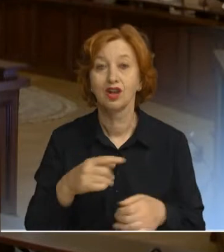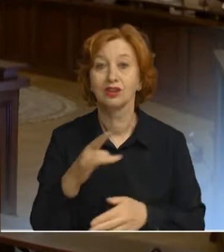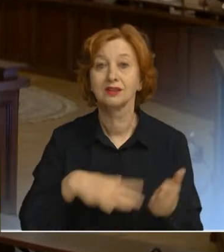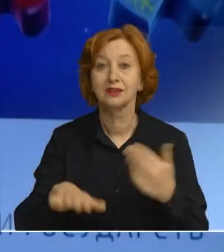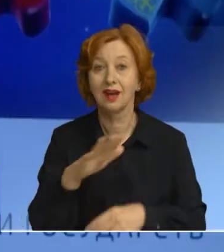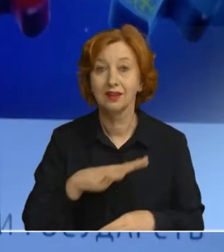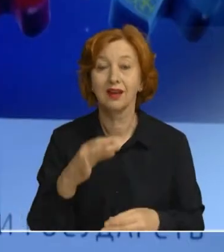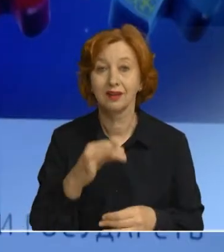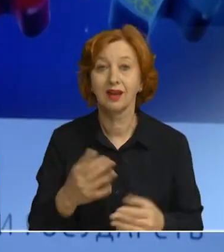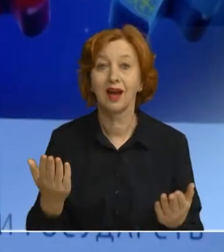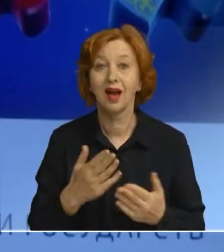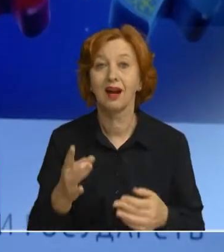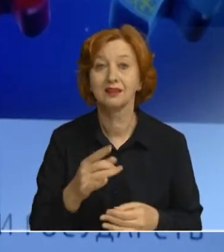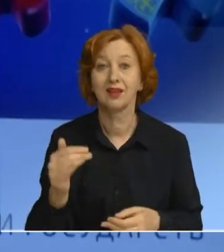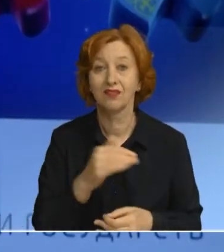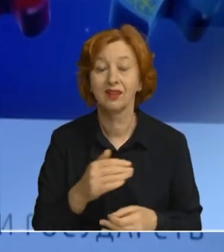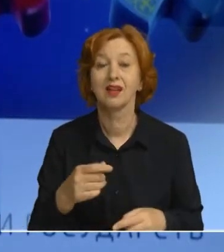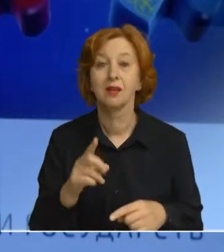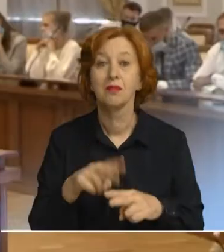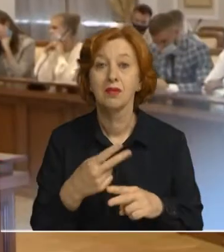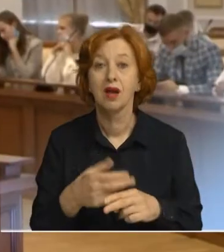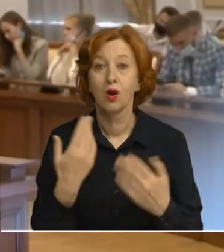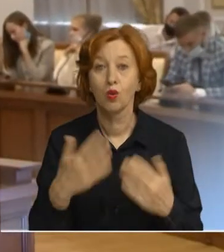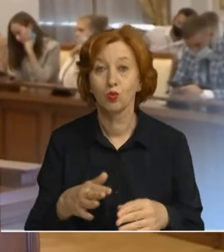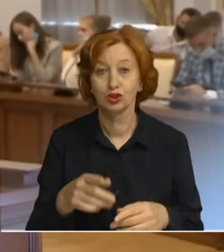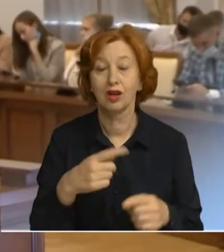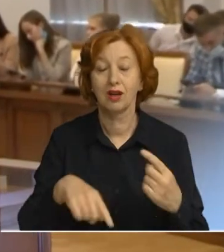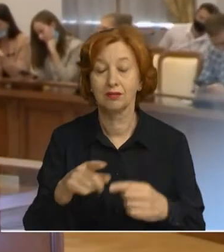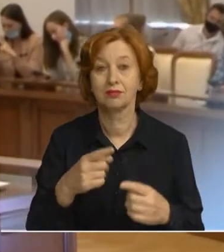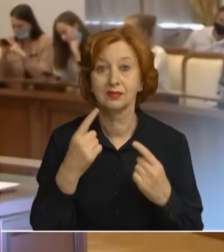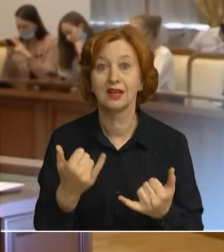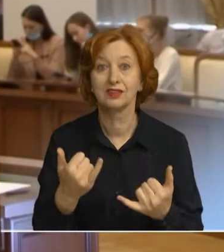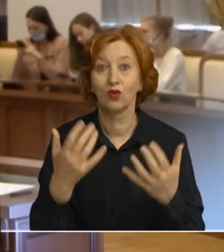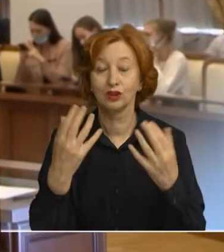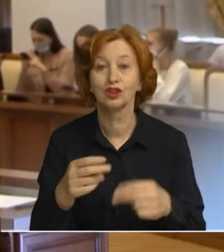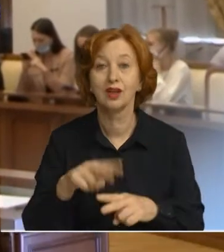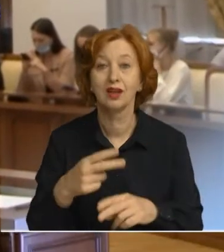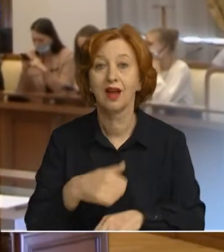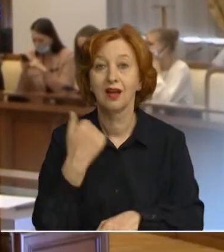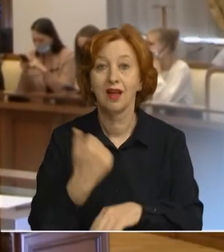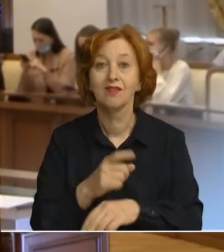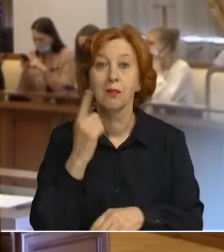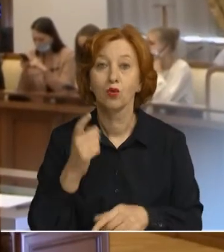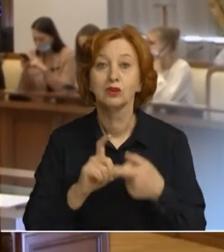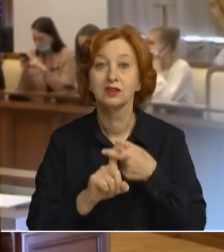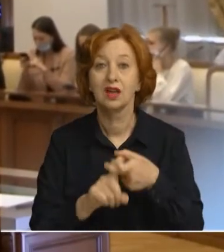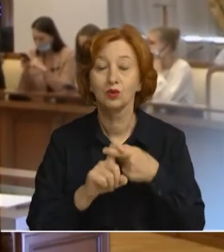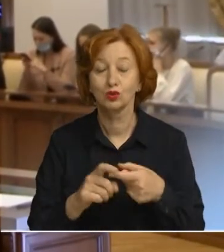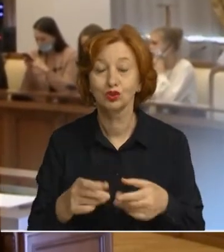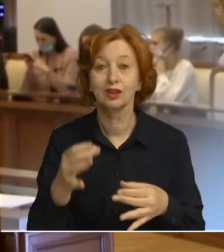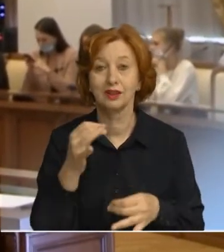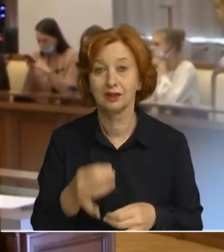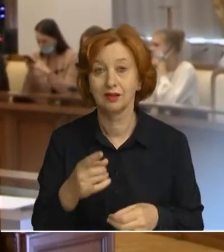среди всех субъектов Российской Федерации. Да, мы понимаем, что интеграционные процессы на сегодняшний день и самое главное – молодежное сотрудничество между этими